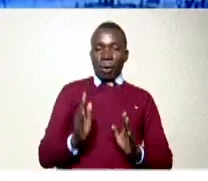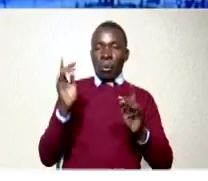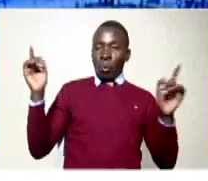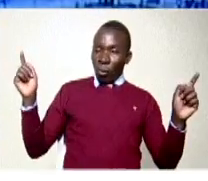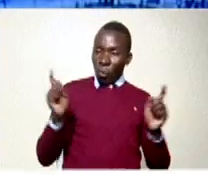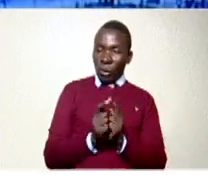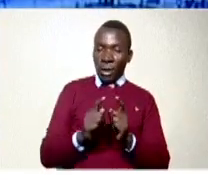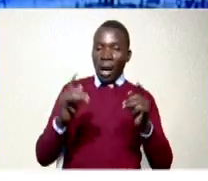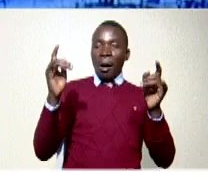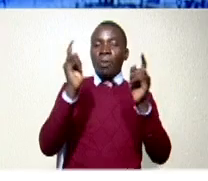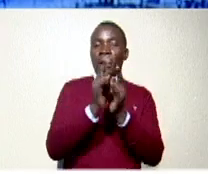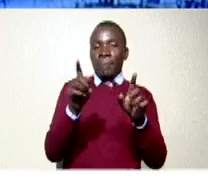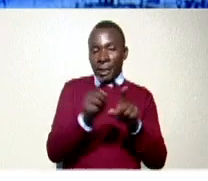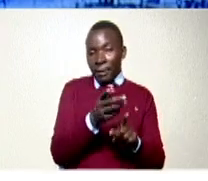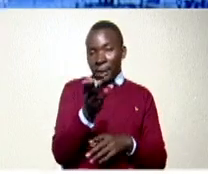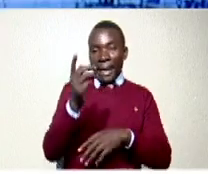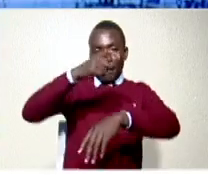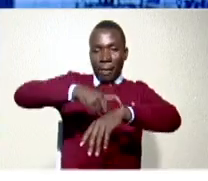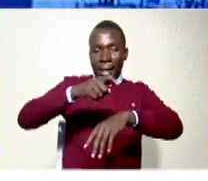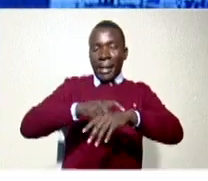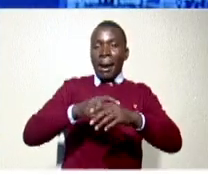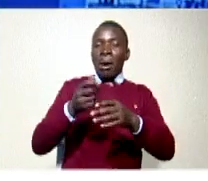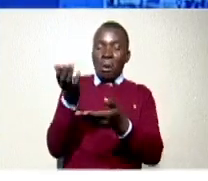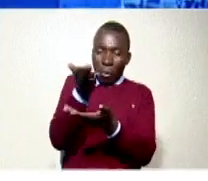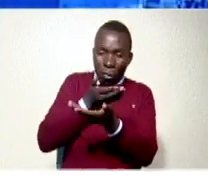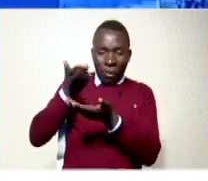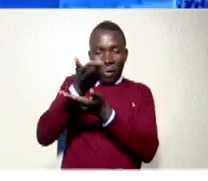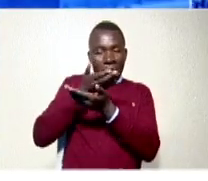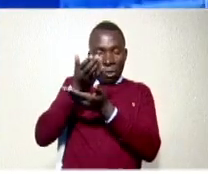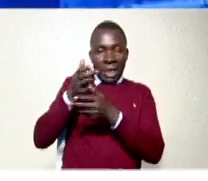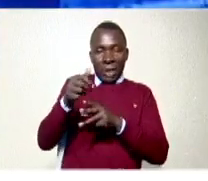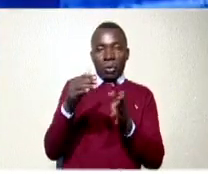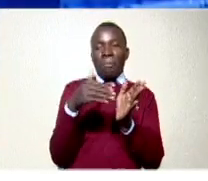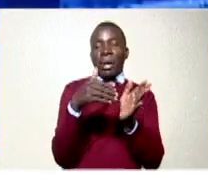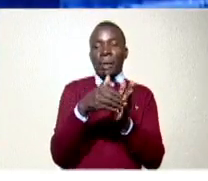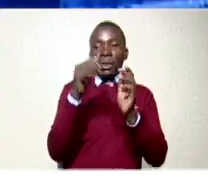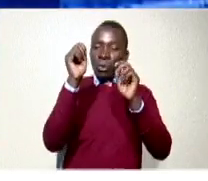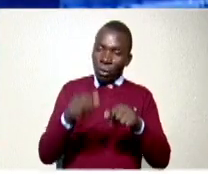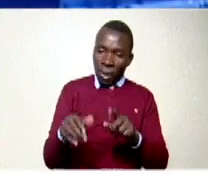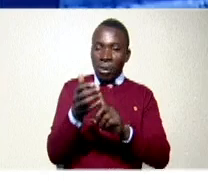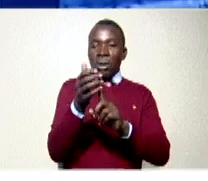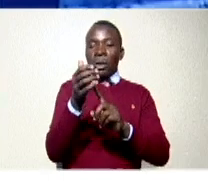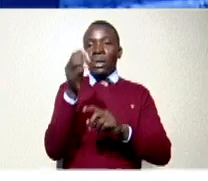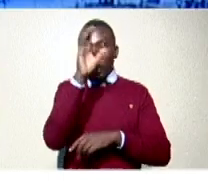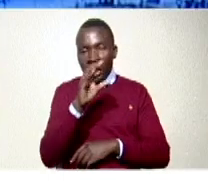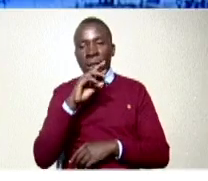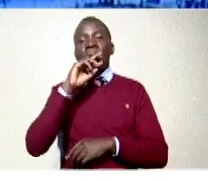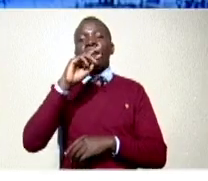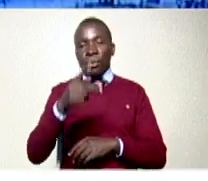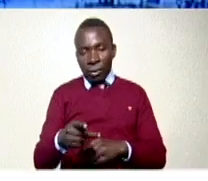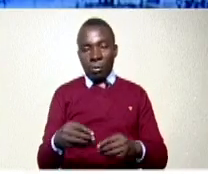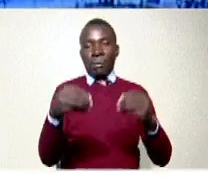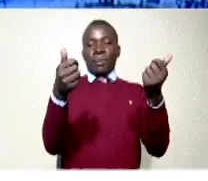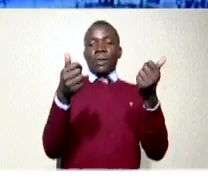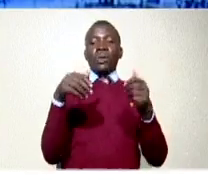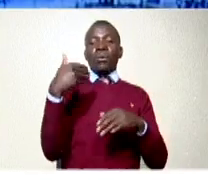ari umwanya wo gusuzuma ibyo byose bikiri imbogamizi kugira ngo bishakirwe umuturambye, bityo ubukungu